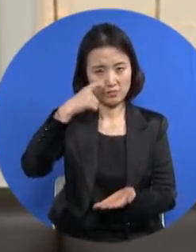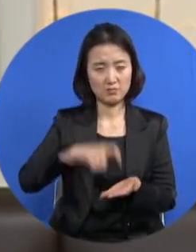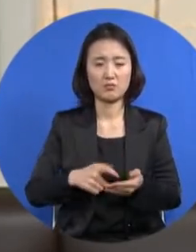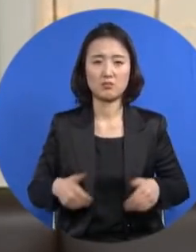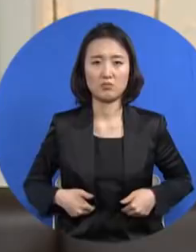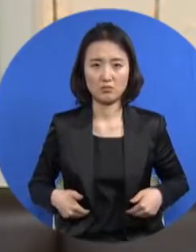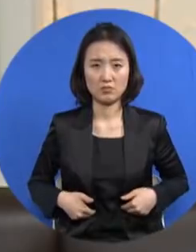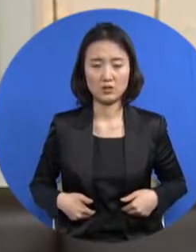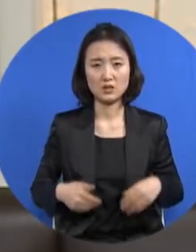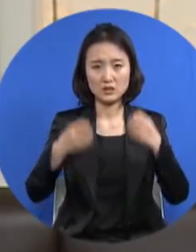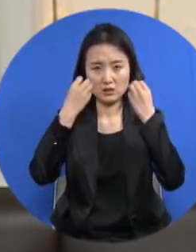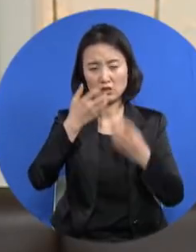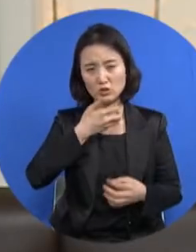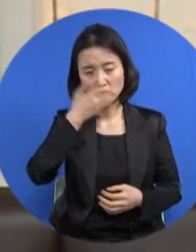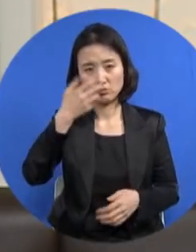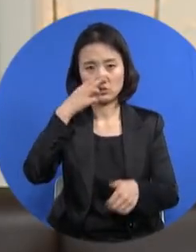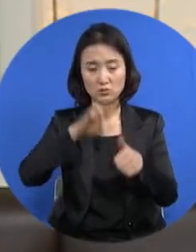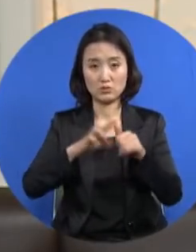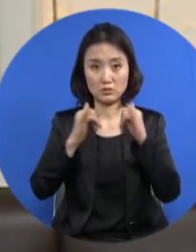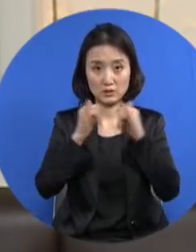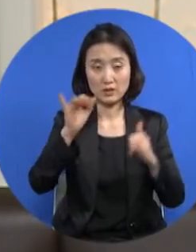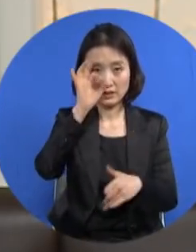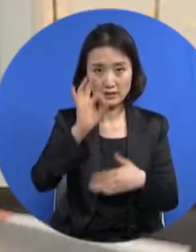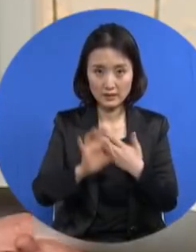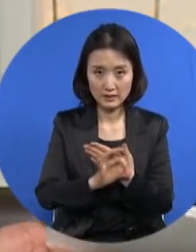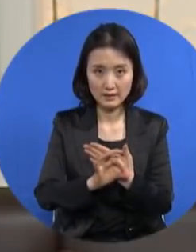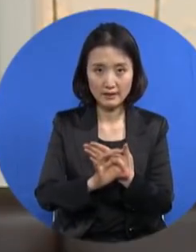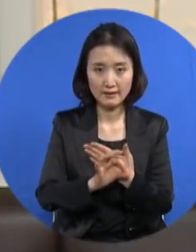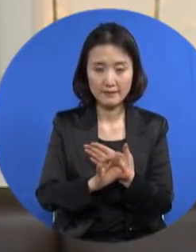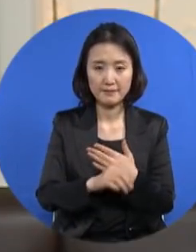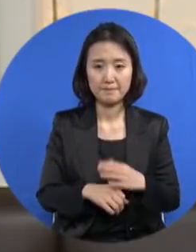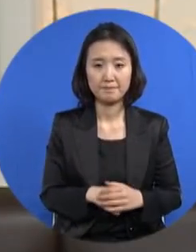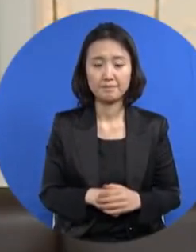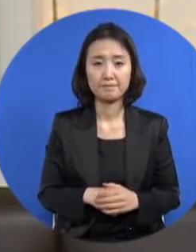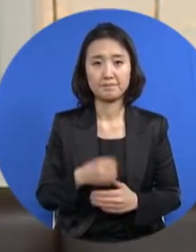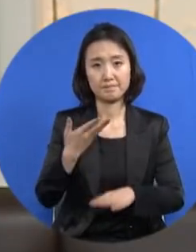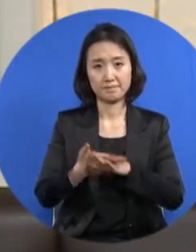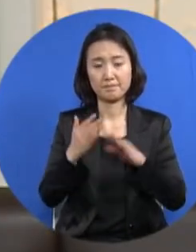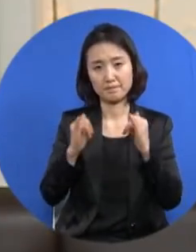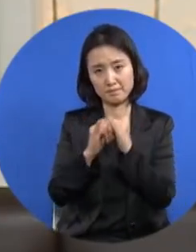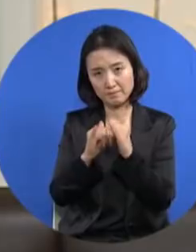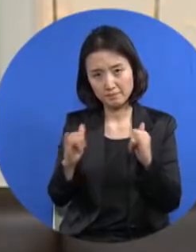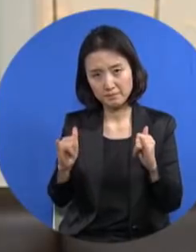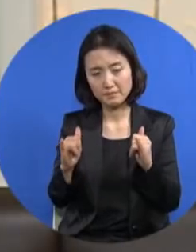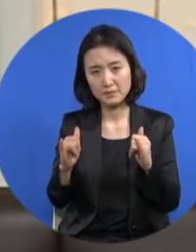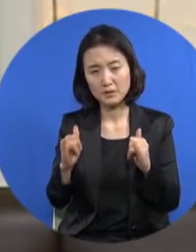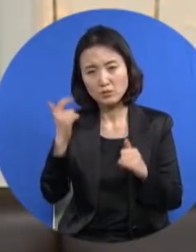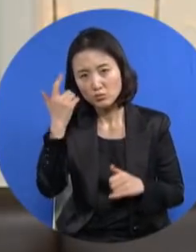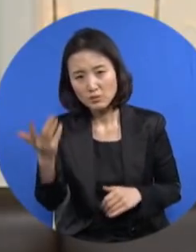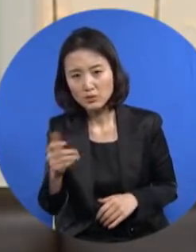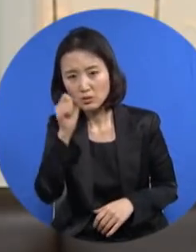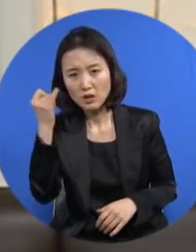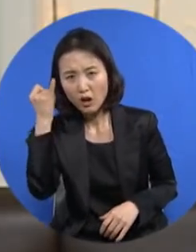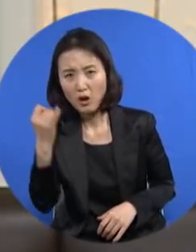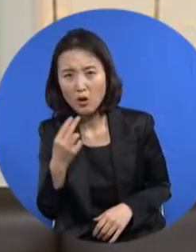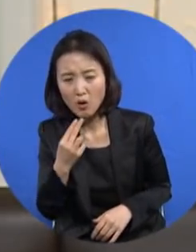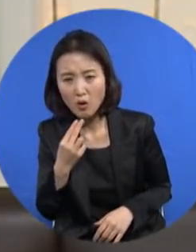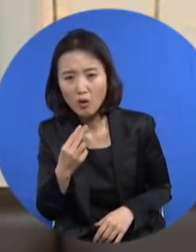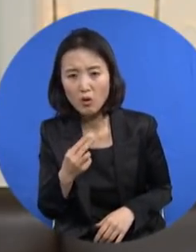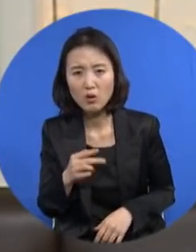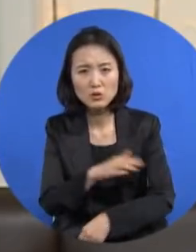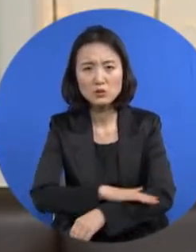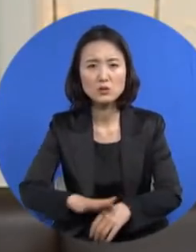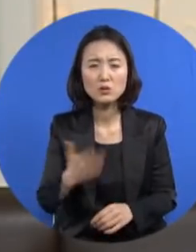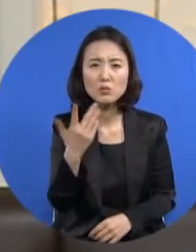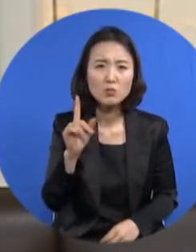새로운 꿈을 도전하려고 하는 분들은 주로 다른 사람들한테 좋은 아이디어 없냐? 요즘 어떤 게 잘